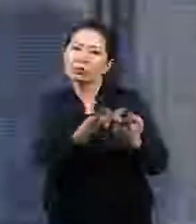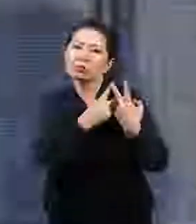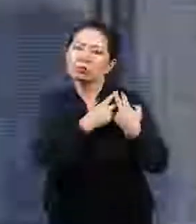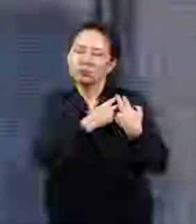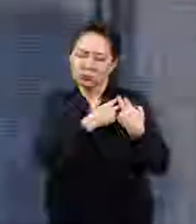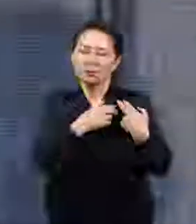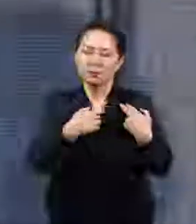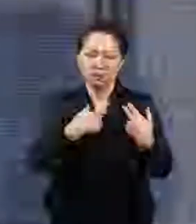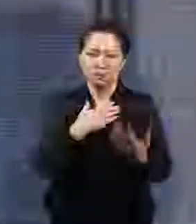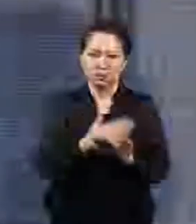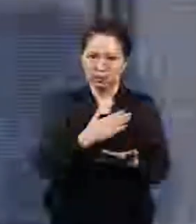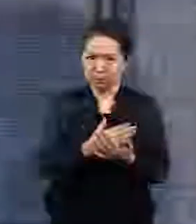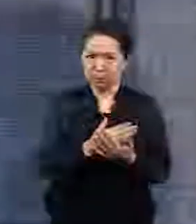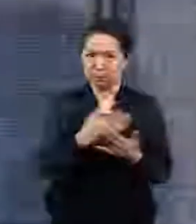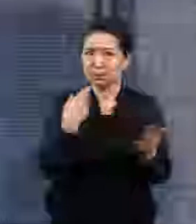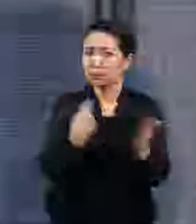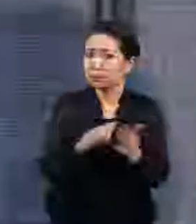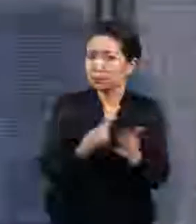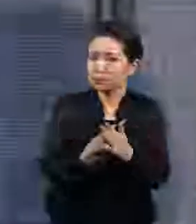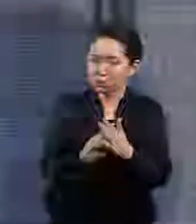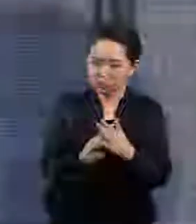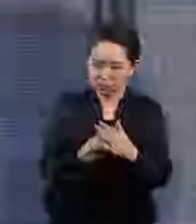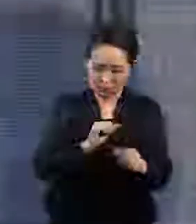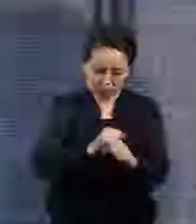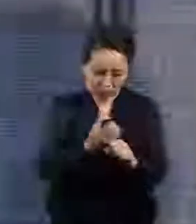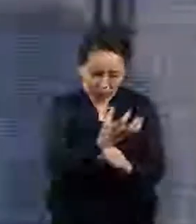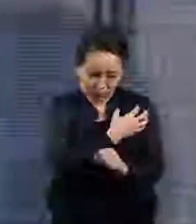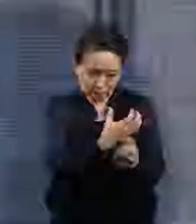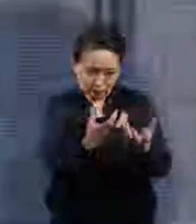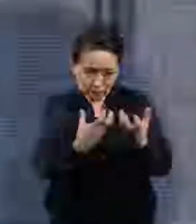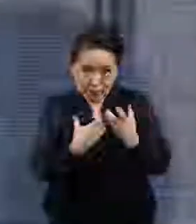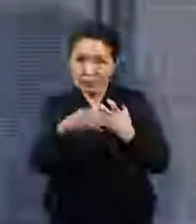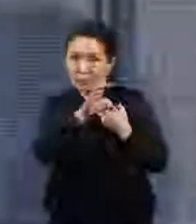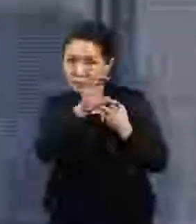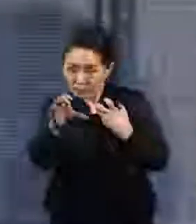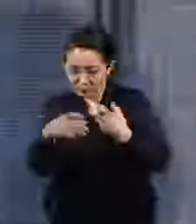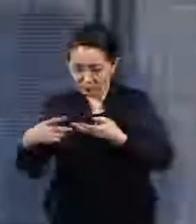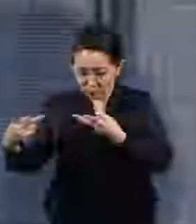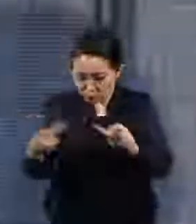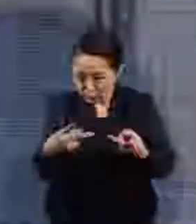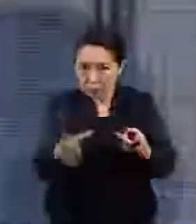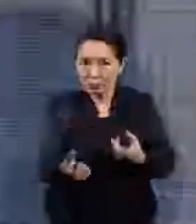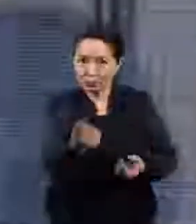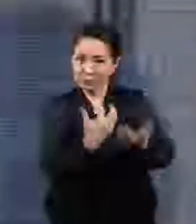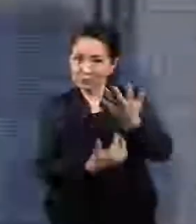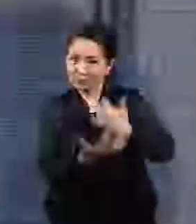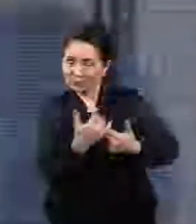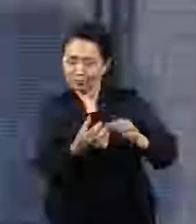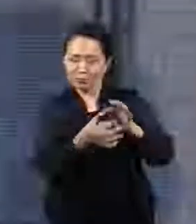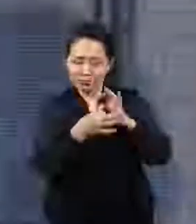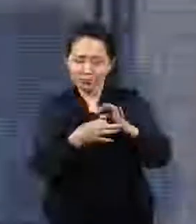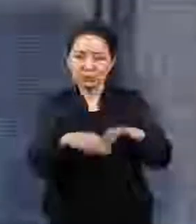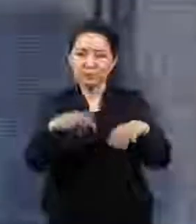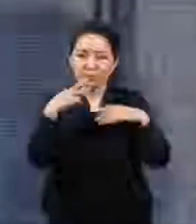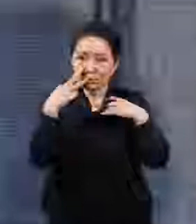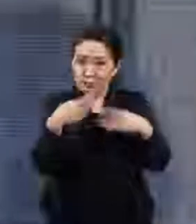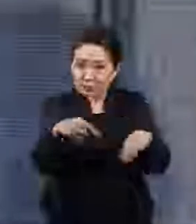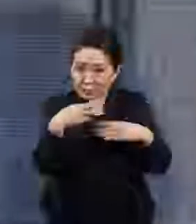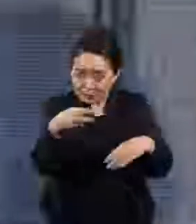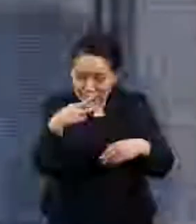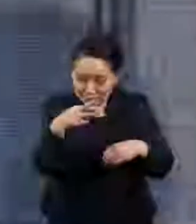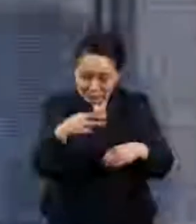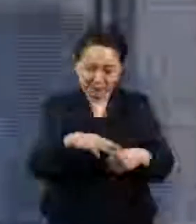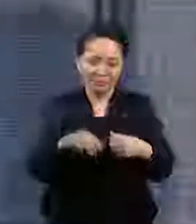хэдэн үүргүүд байдаг. Жишээ дуртахад би хариуцсан нэгж байгууллагын хүрээнд үйлчлүүлэгчдийн нууцтай холбоотой мэдээллийг хадгалах,